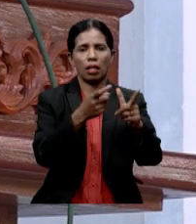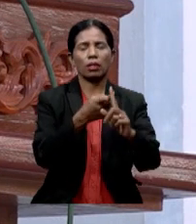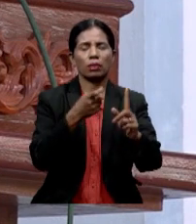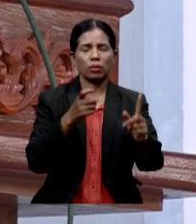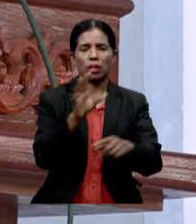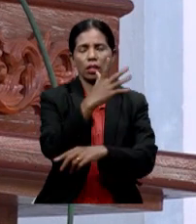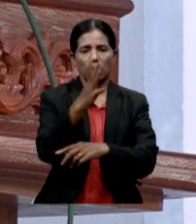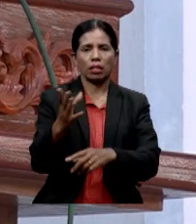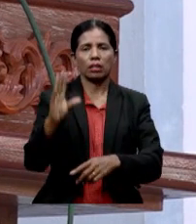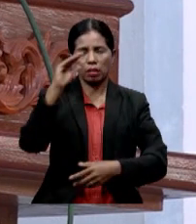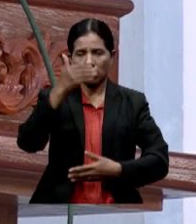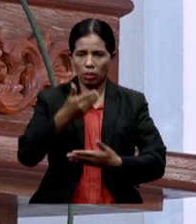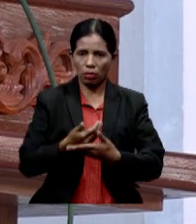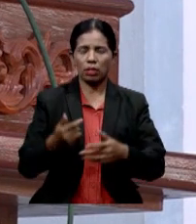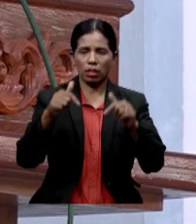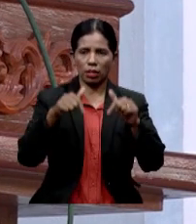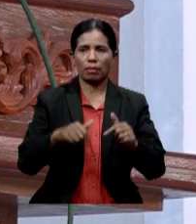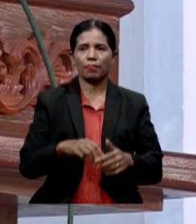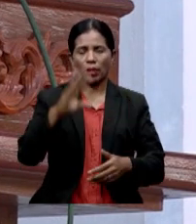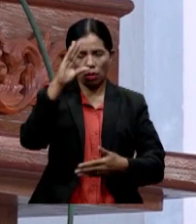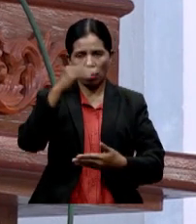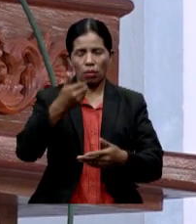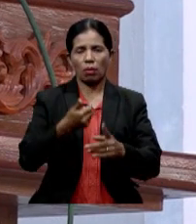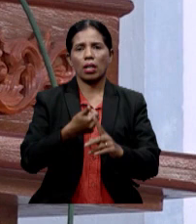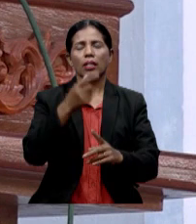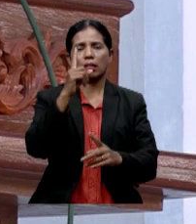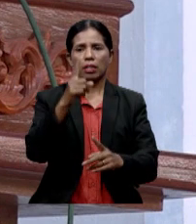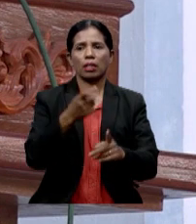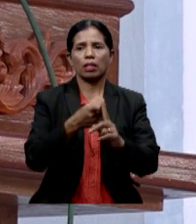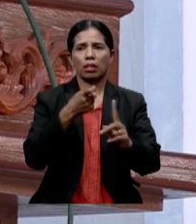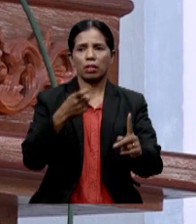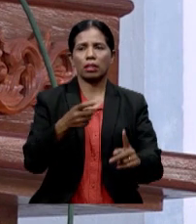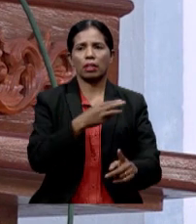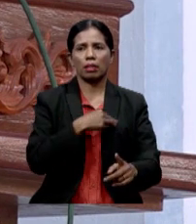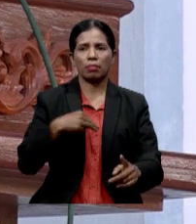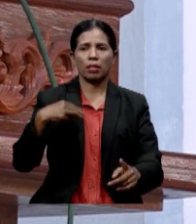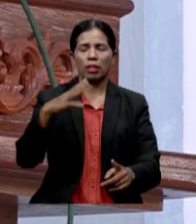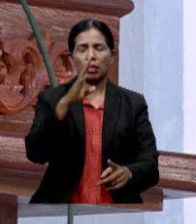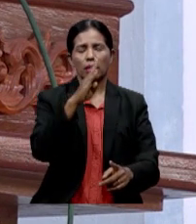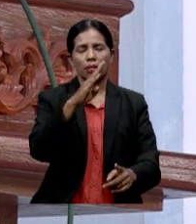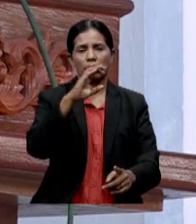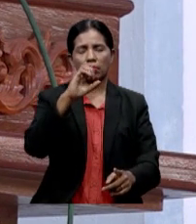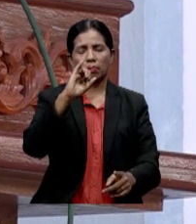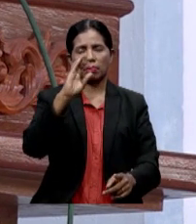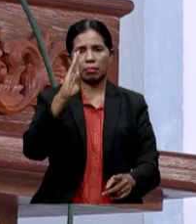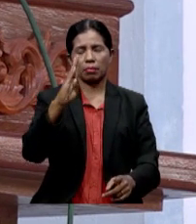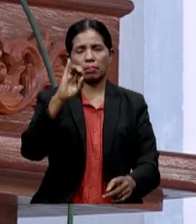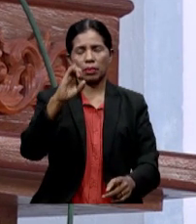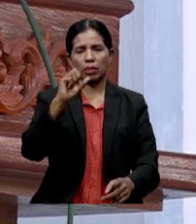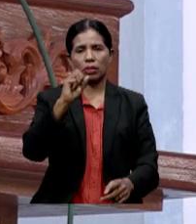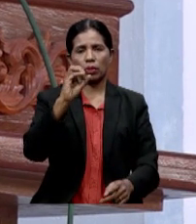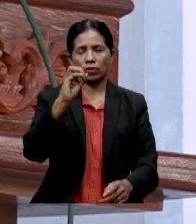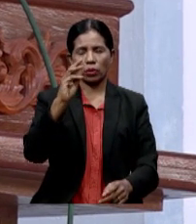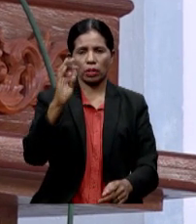jadeng. O anida hosi mana bisoi kade udara bisoi nebe mobile parlamento